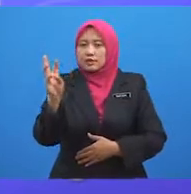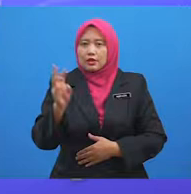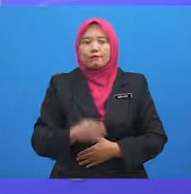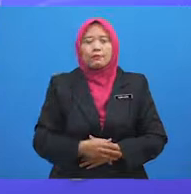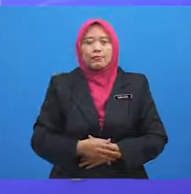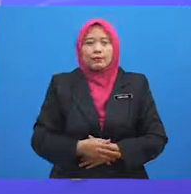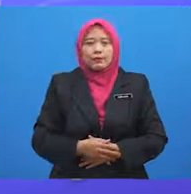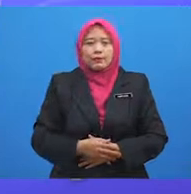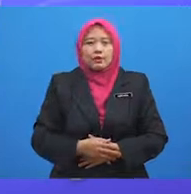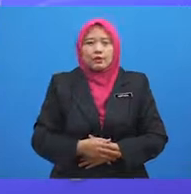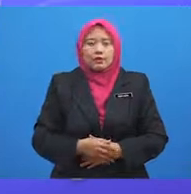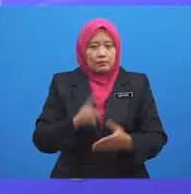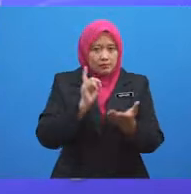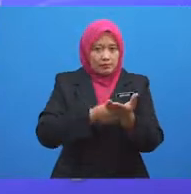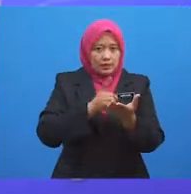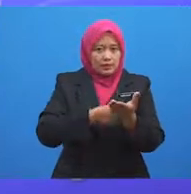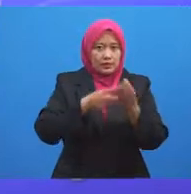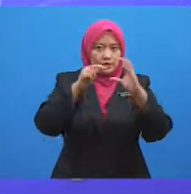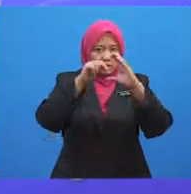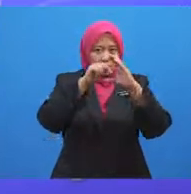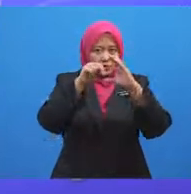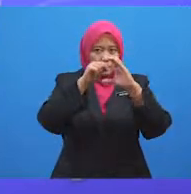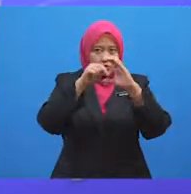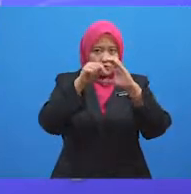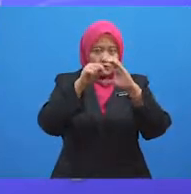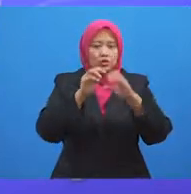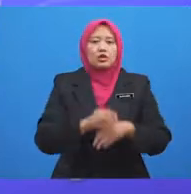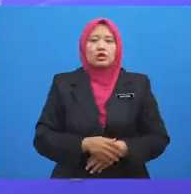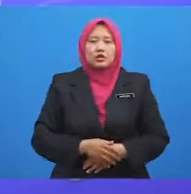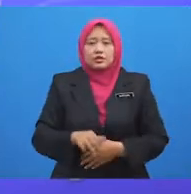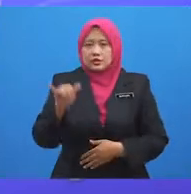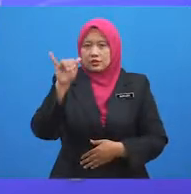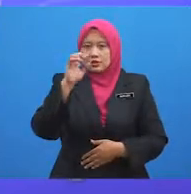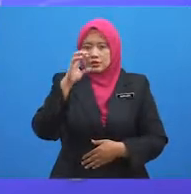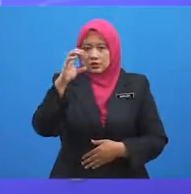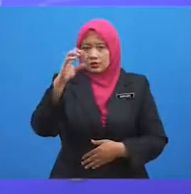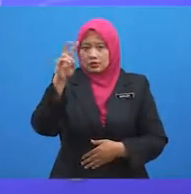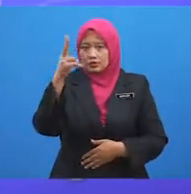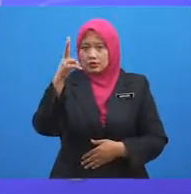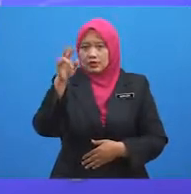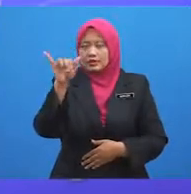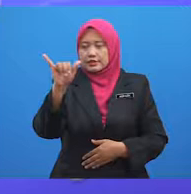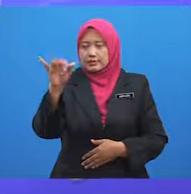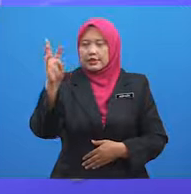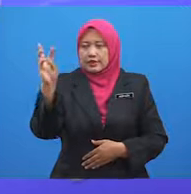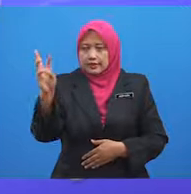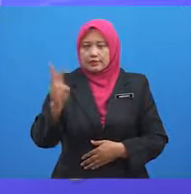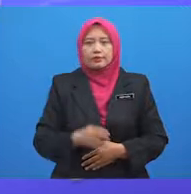Maka bilangan proton karbon 12 adalah